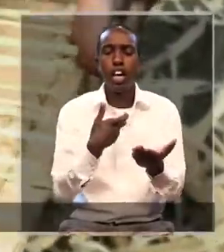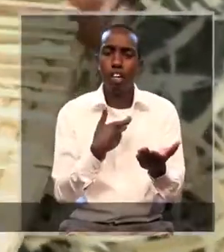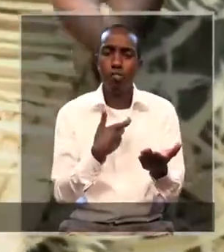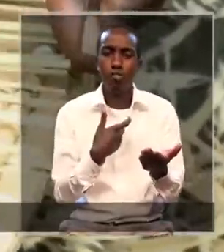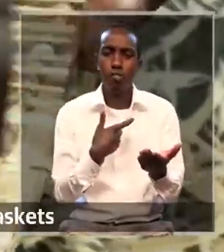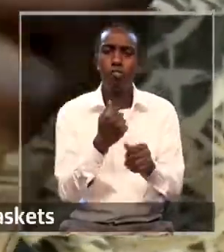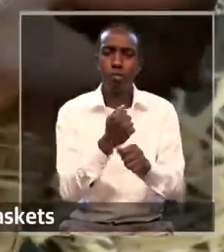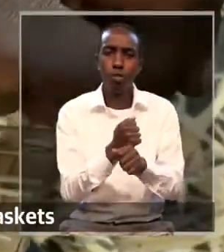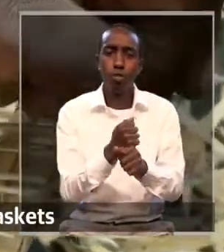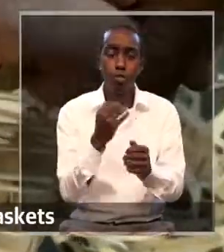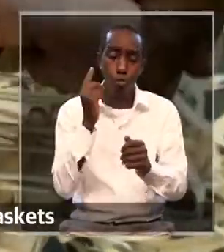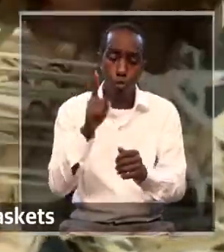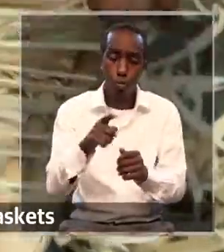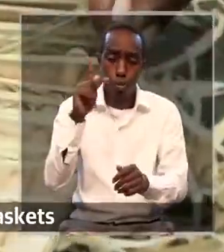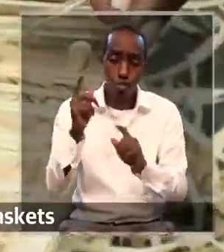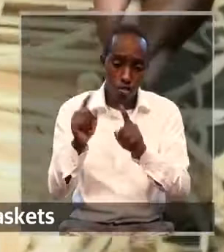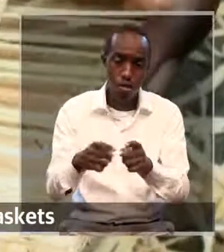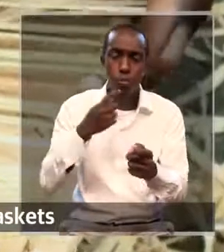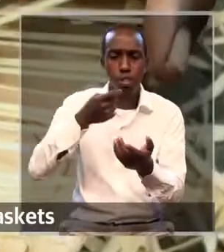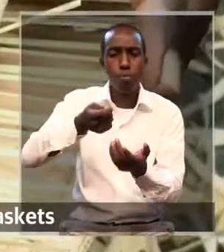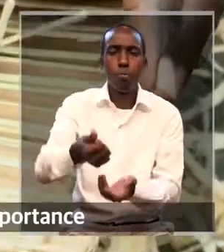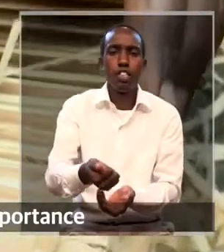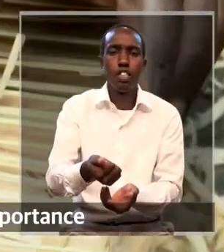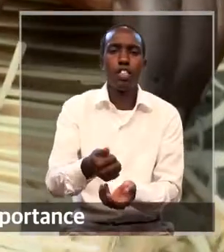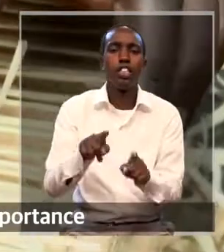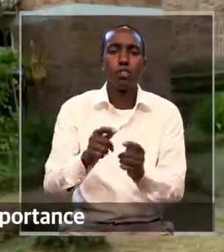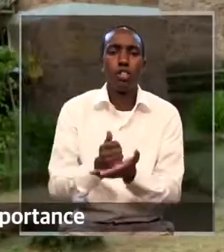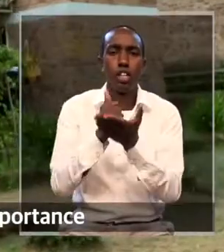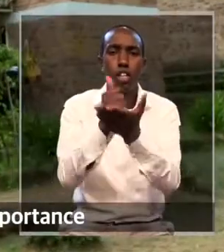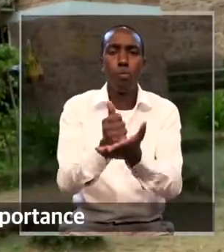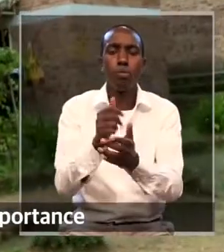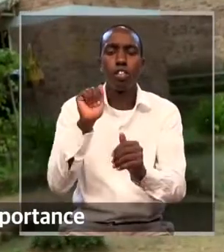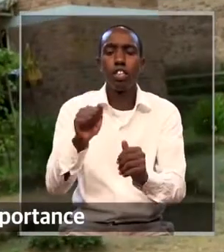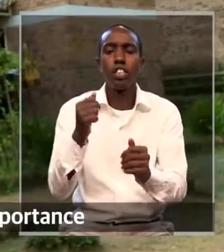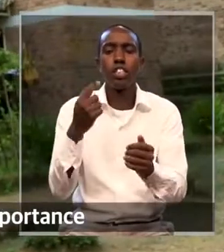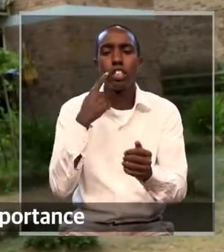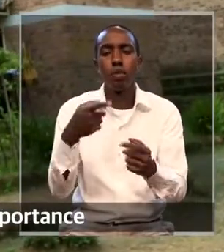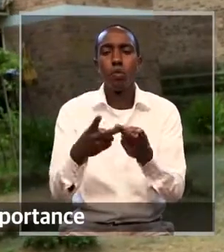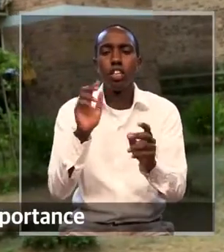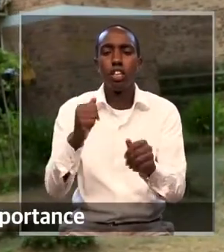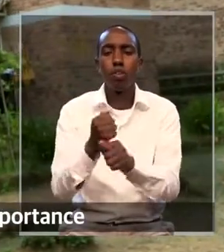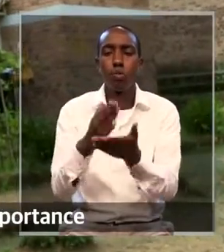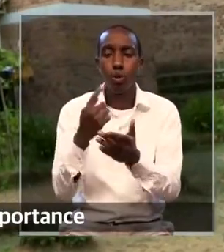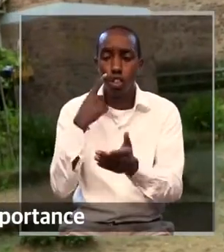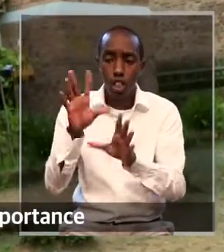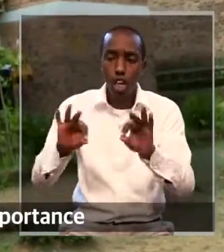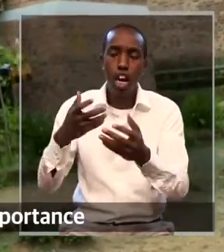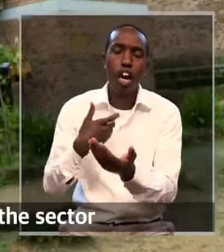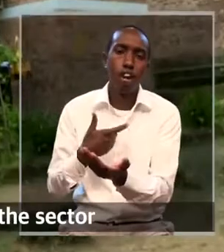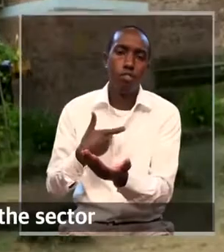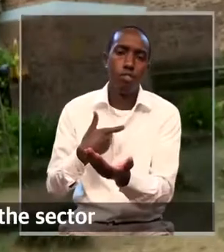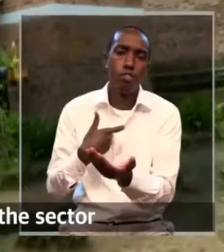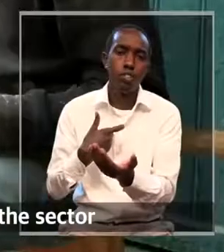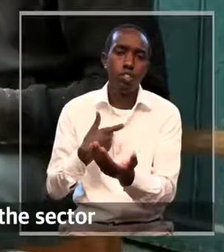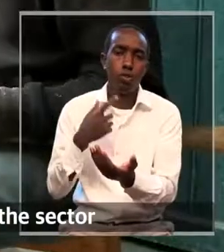cyane ku buryo abageze ku murenge bose bataba batuguze. Twanabafashe nyine kubona ngo bona banakorera tumaze kubona akamaro kabo mu murenge.